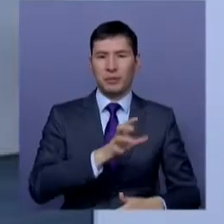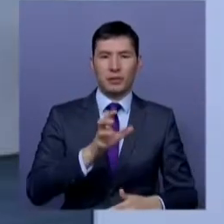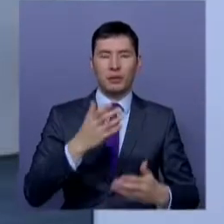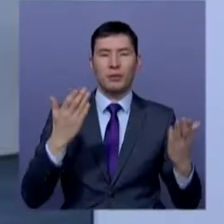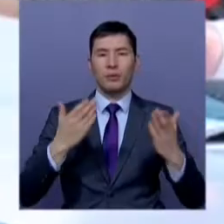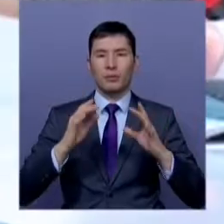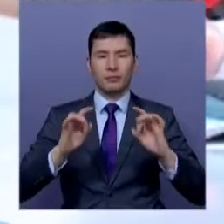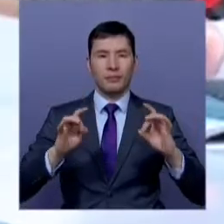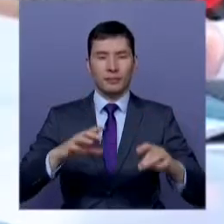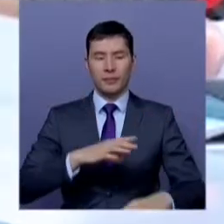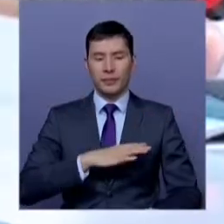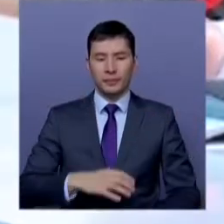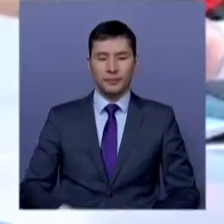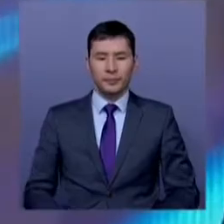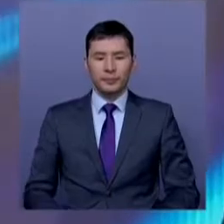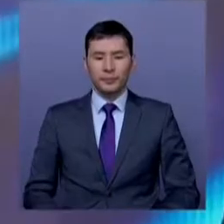берді.